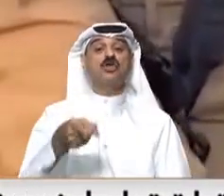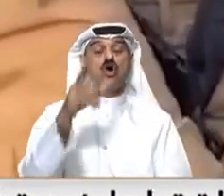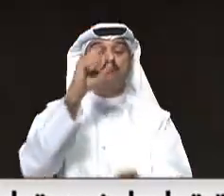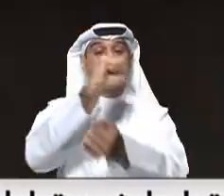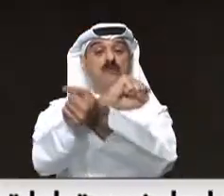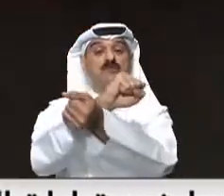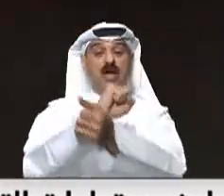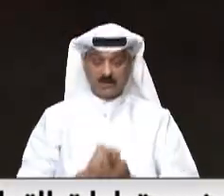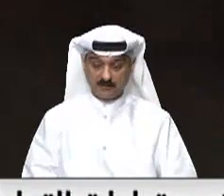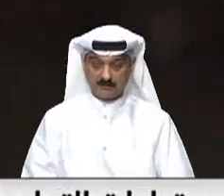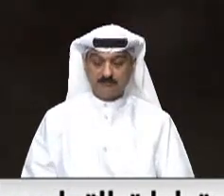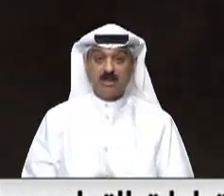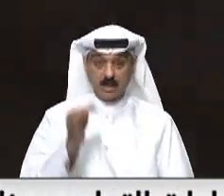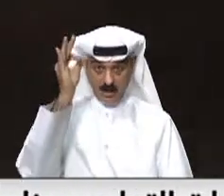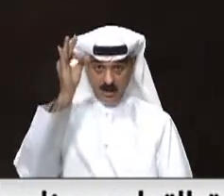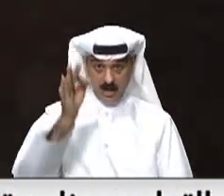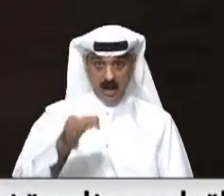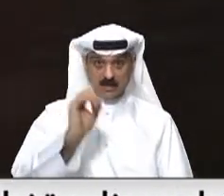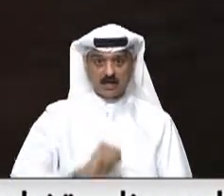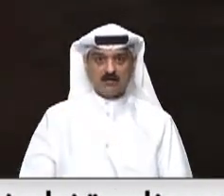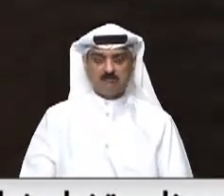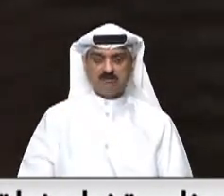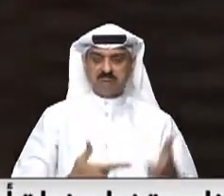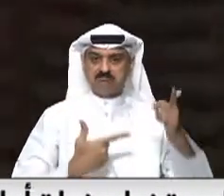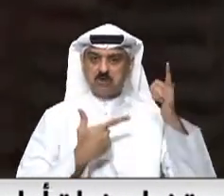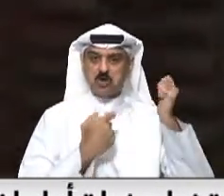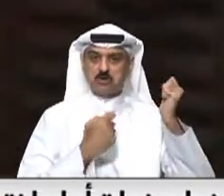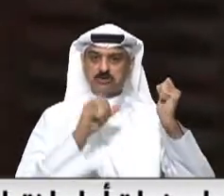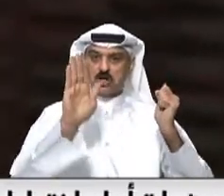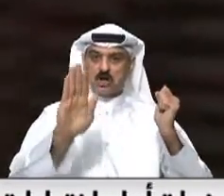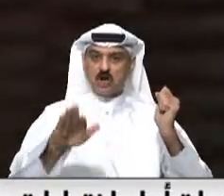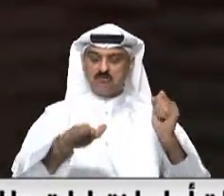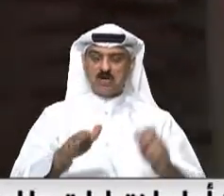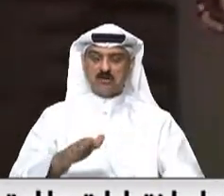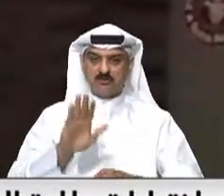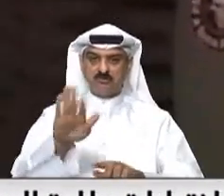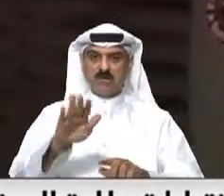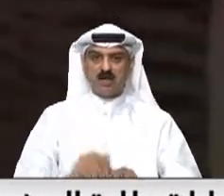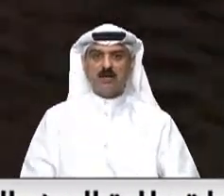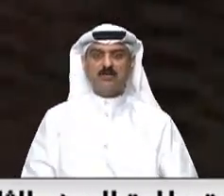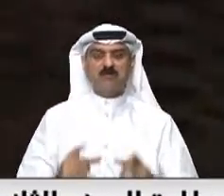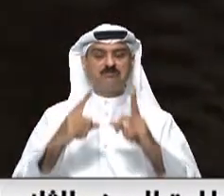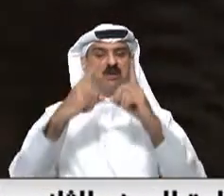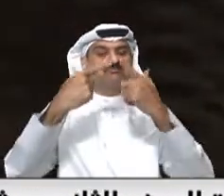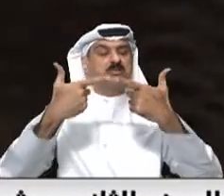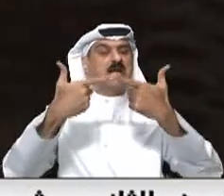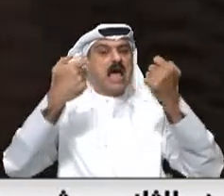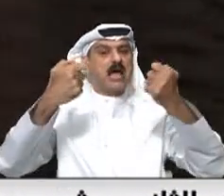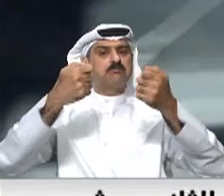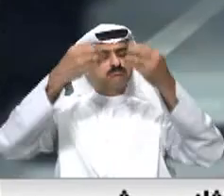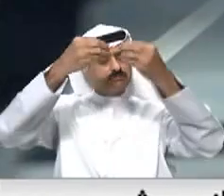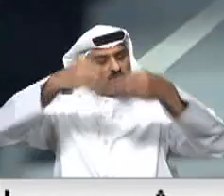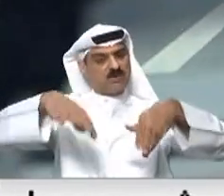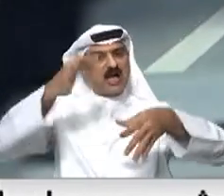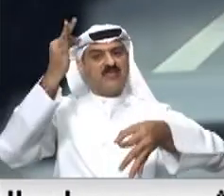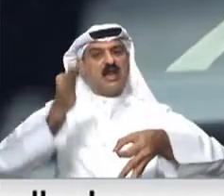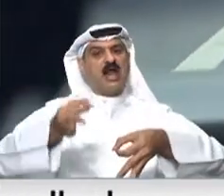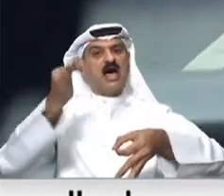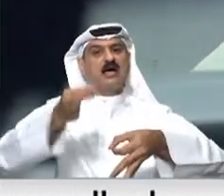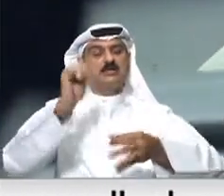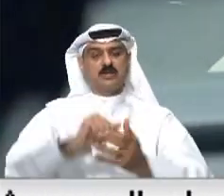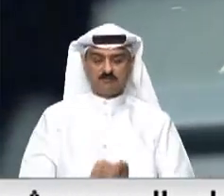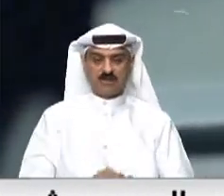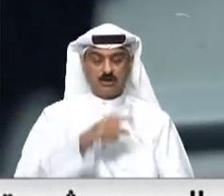الأمن الفيدرالي الروسي أن تصريحات بريغوجين تمثل دعوة لنزاع أهلي مسلح. وتزامنا مع ذلك، كثفت